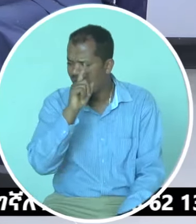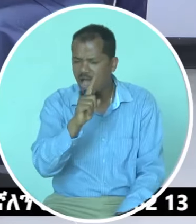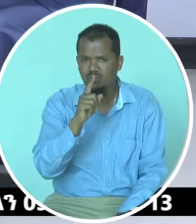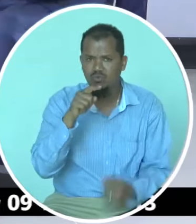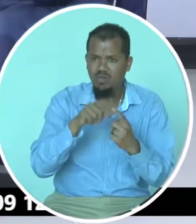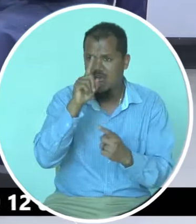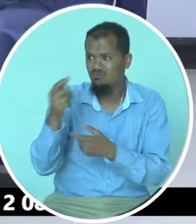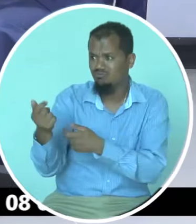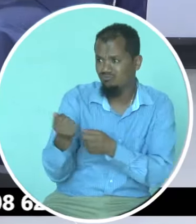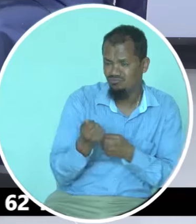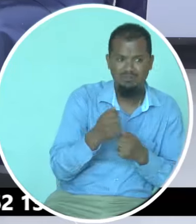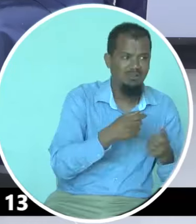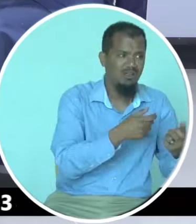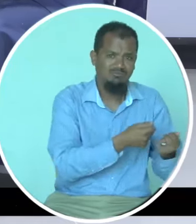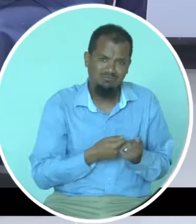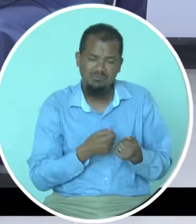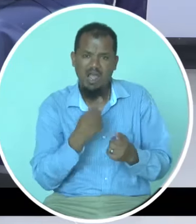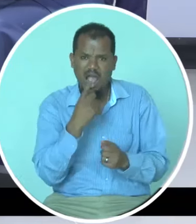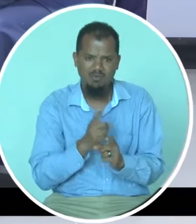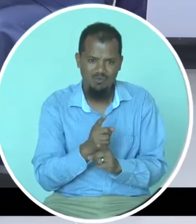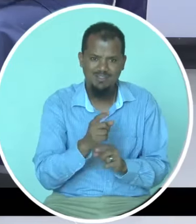አንዱ ይስባል አንዱ ወደ አንዱ ይመጣል አንዱ ወጥ ሆኖ